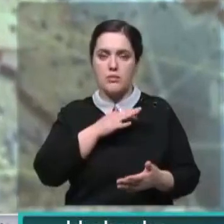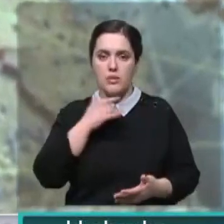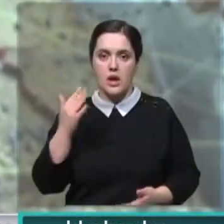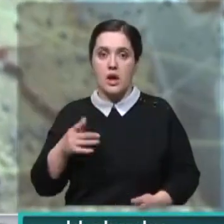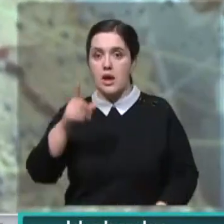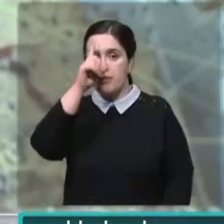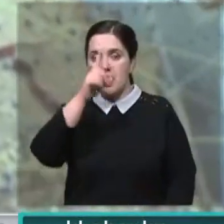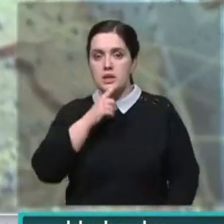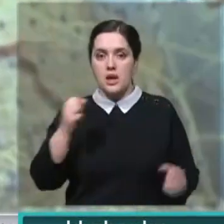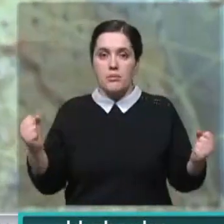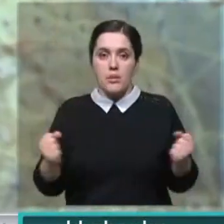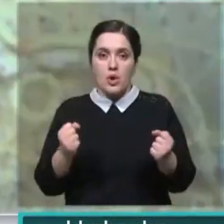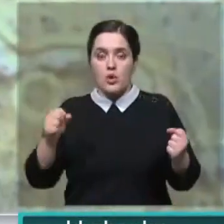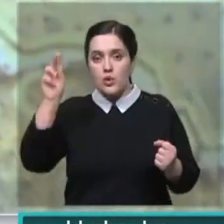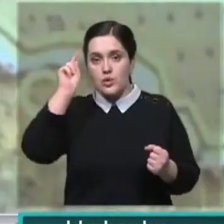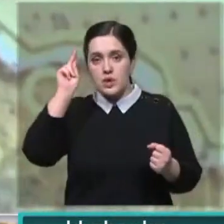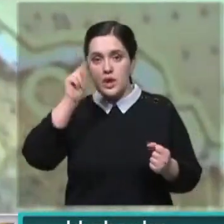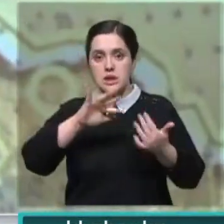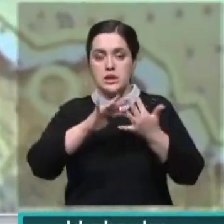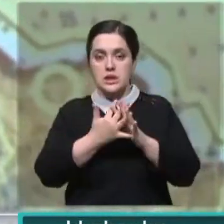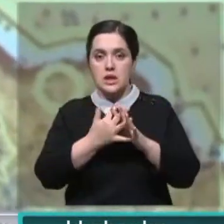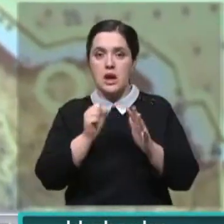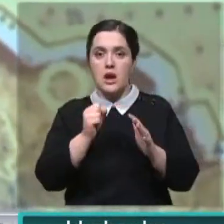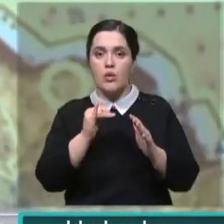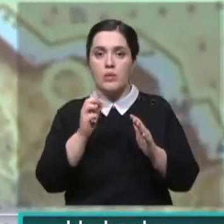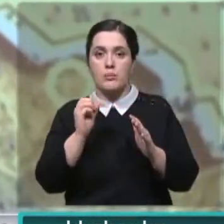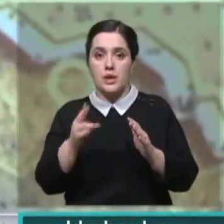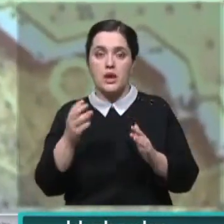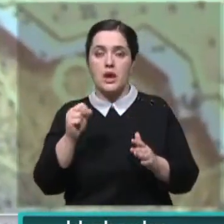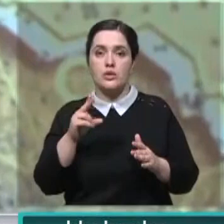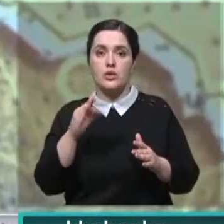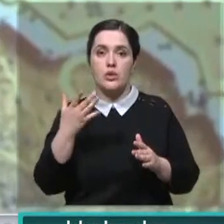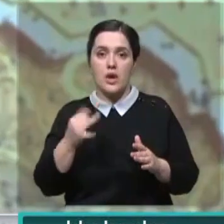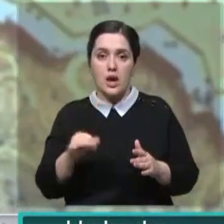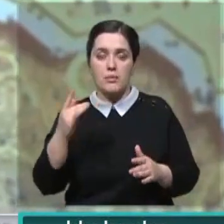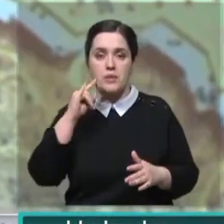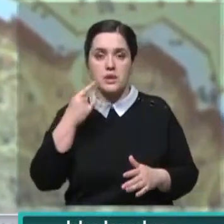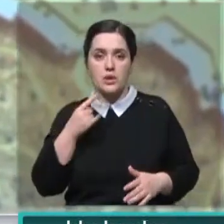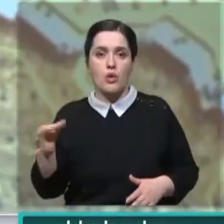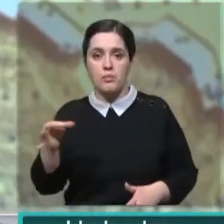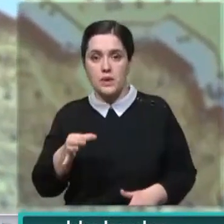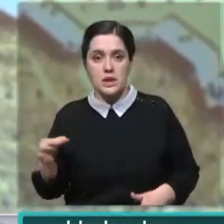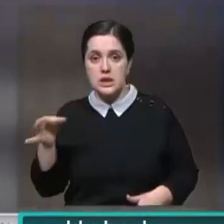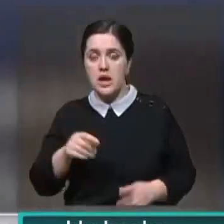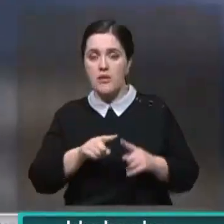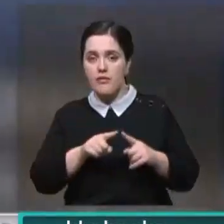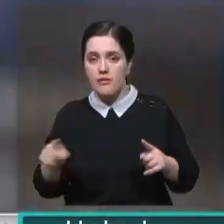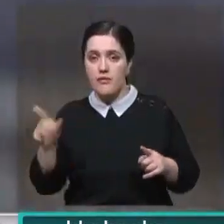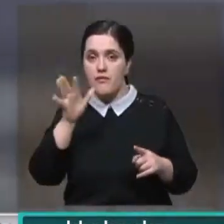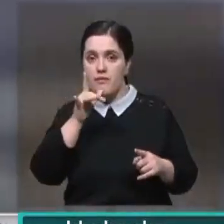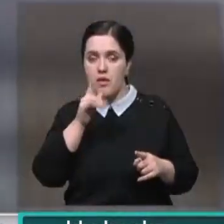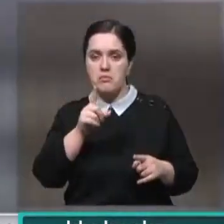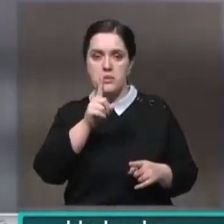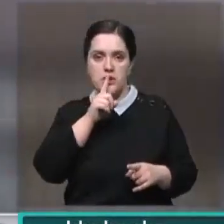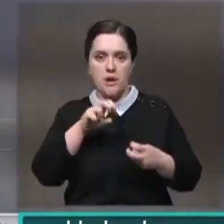больше месяца мерзли на уроках ученики сила outback актогайского района в павлодарской области все это время местные